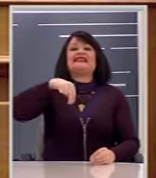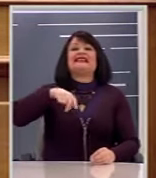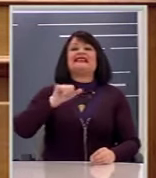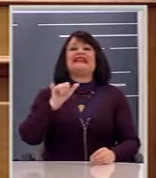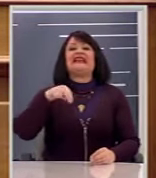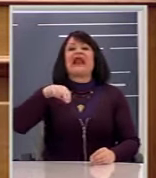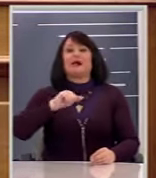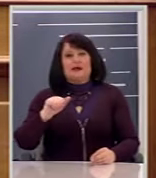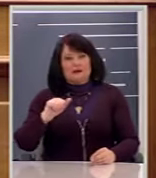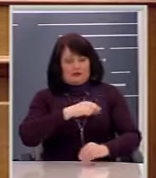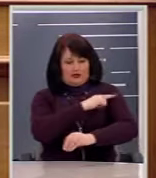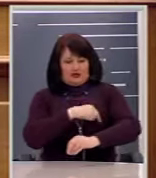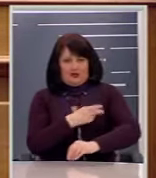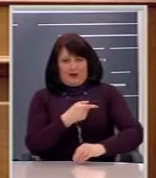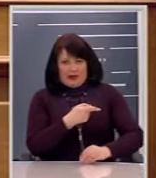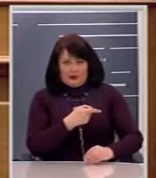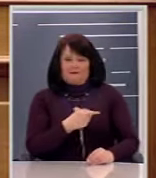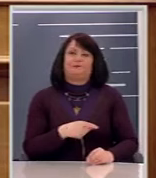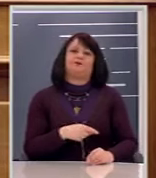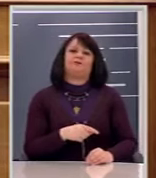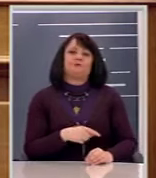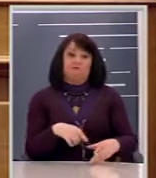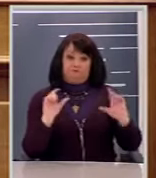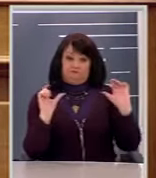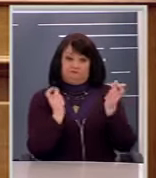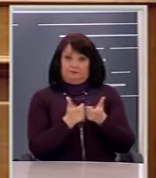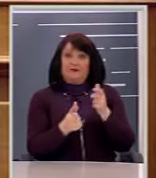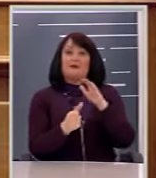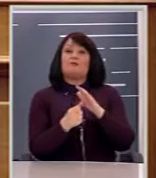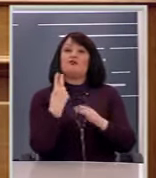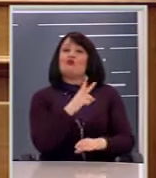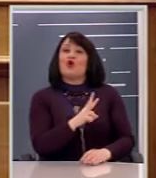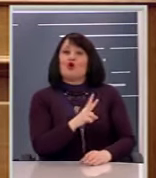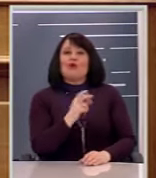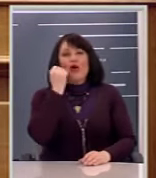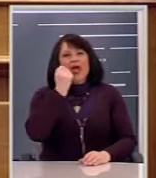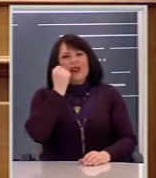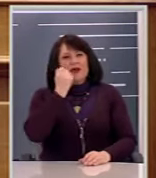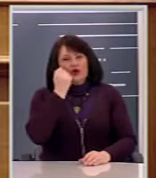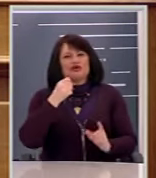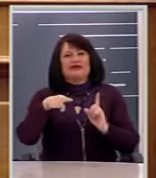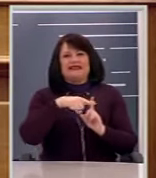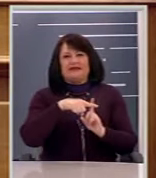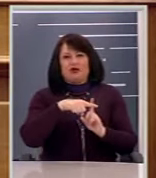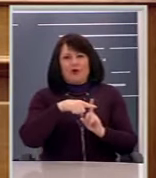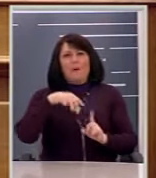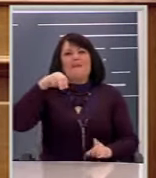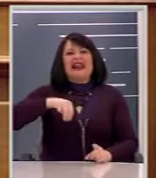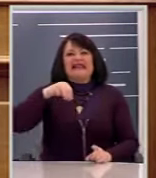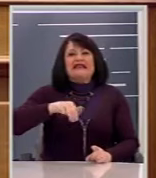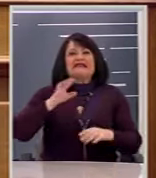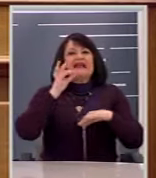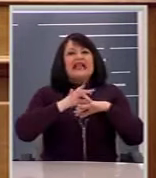Το περίφημο Ερίκος Δινάν, που μετά τη σύλληψη του Προέδρου του Ελληνικού Ερυθρού Σταυρού κ. Αντρέα Μαρτίνη και τη συζύγου του για πάτη κατά